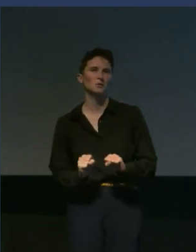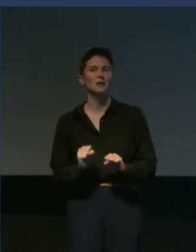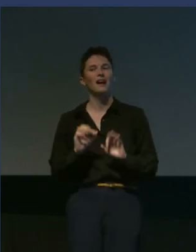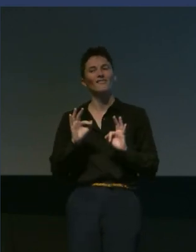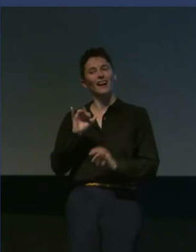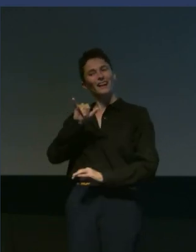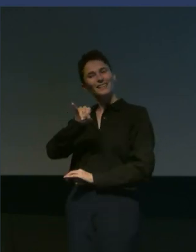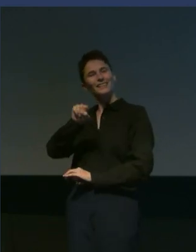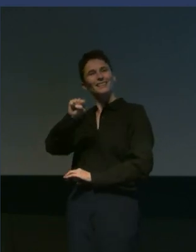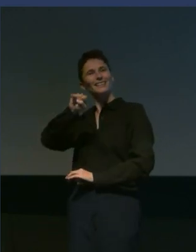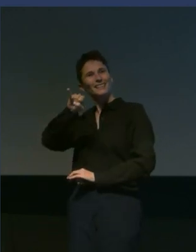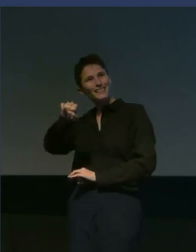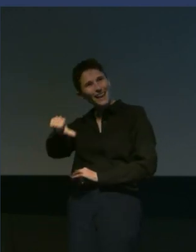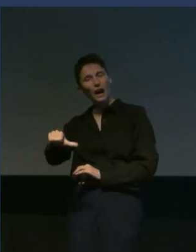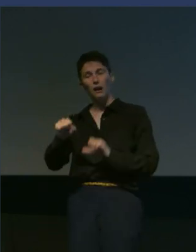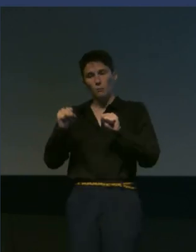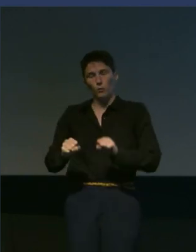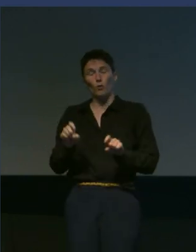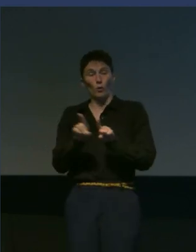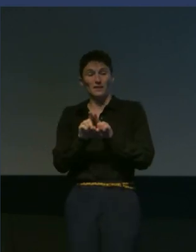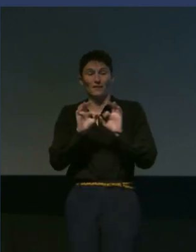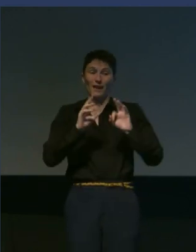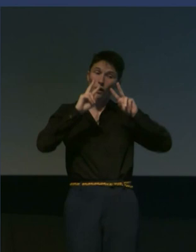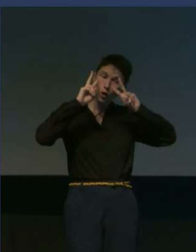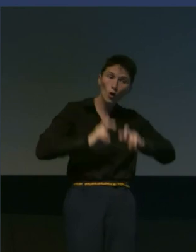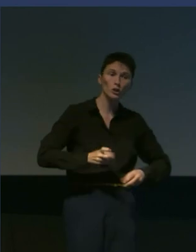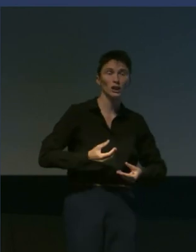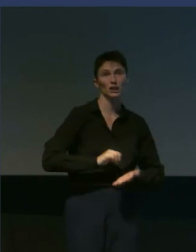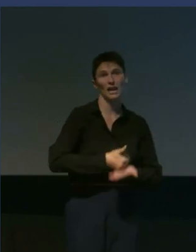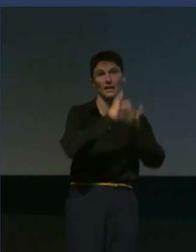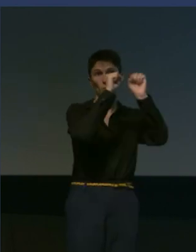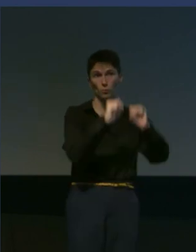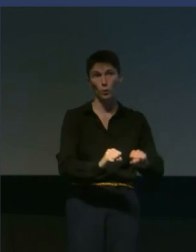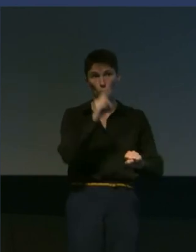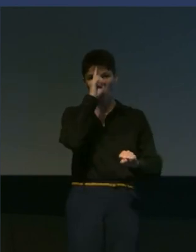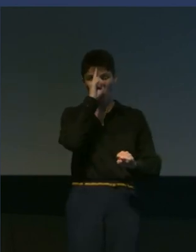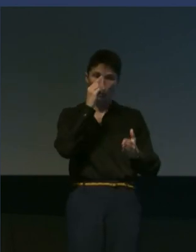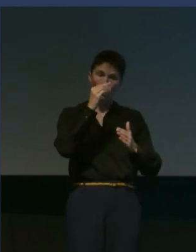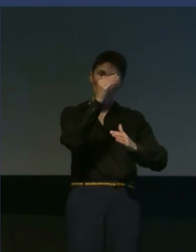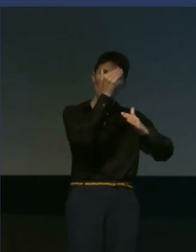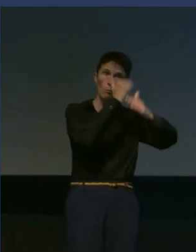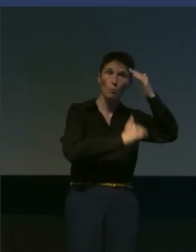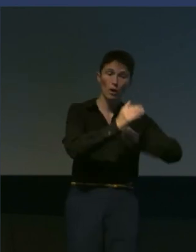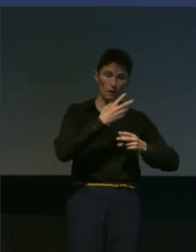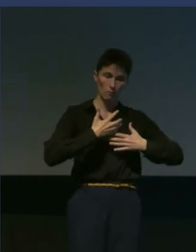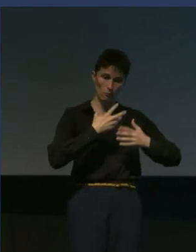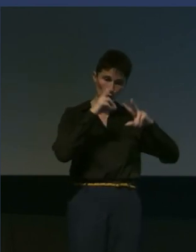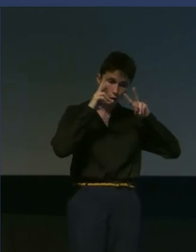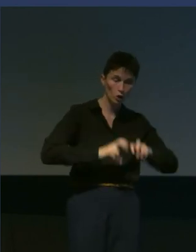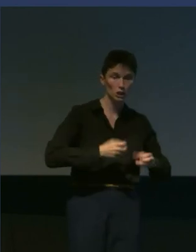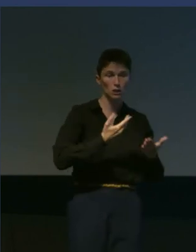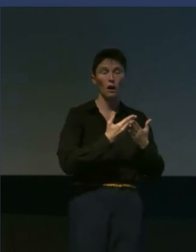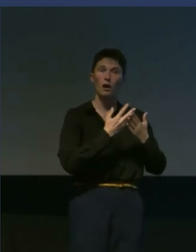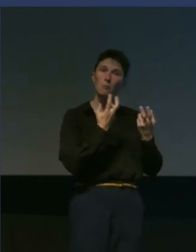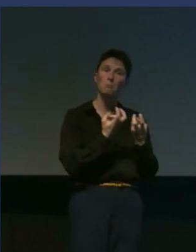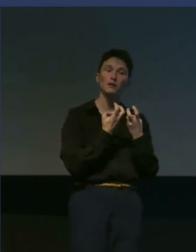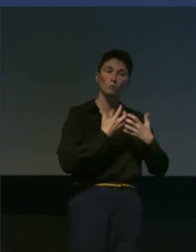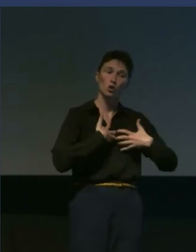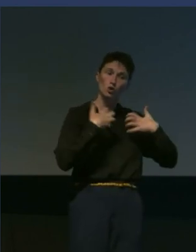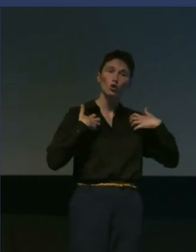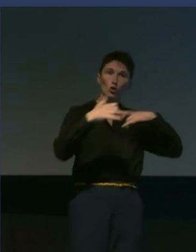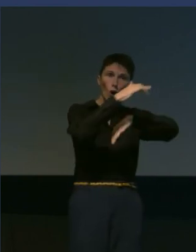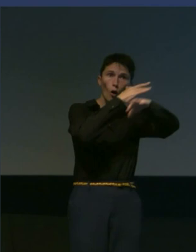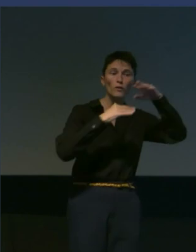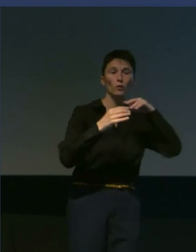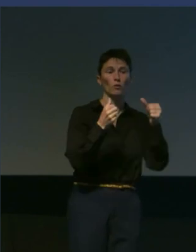chose sur laquelle ça va pouvoir aussi aider la recherche. Il faut savoir qu'il y a des programmes de recherche en sciences de l'environnement, par exemple, qui utilisent